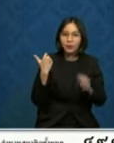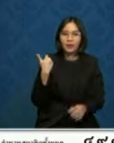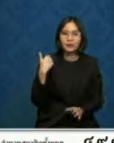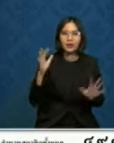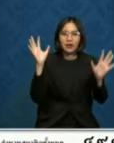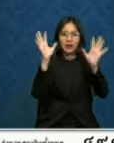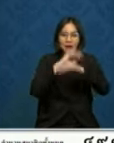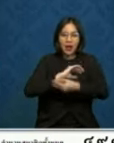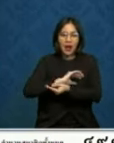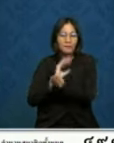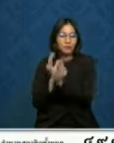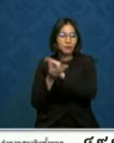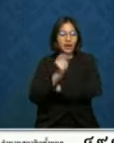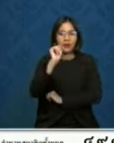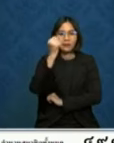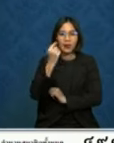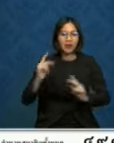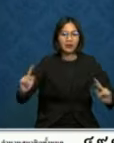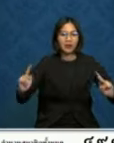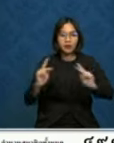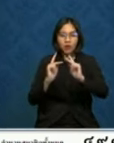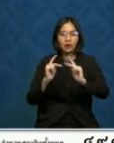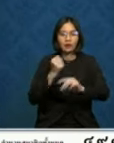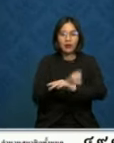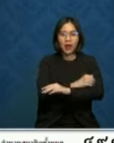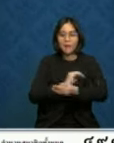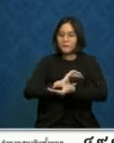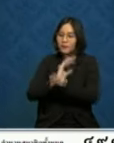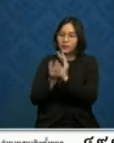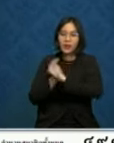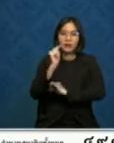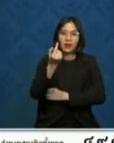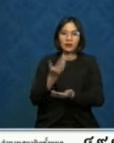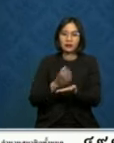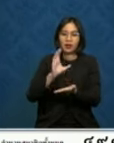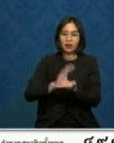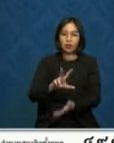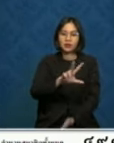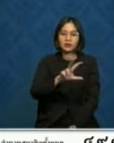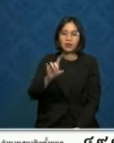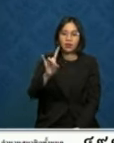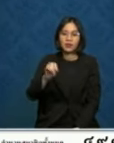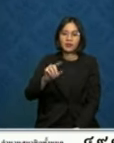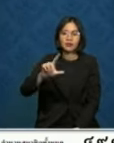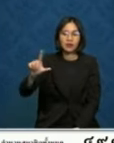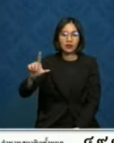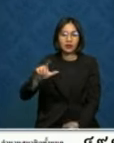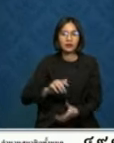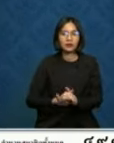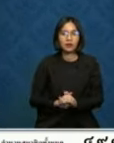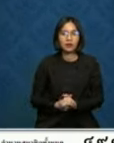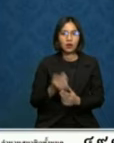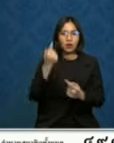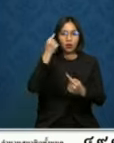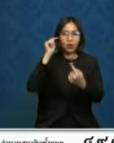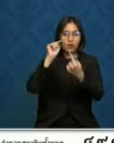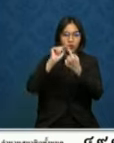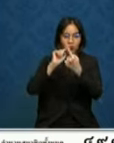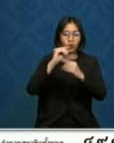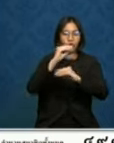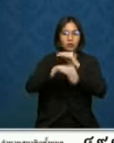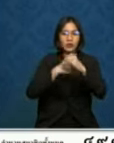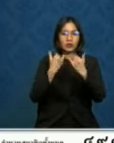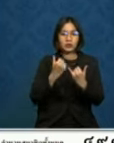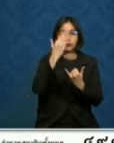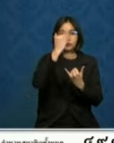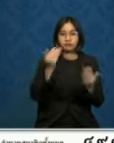จะปฏิวัติการทำงานของกระทรวงแรงงานครั้งใหญ่มีงบประมาณ380ล้านบาทวัตถุประสงค์ของโครงการนี้เ